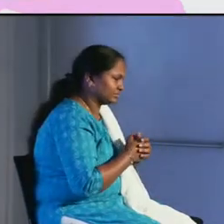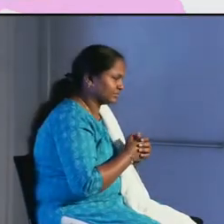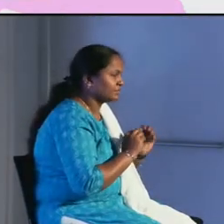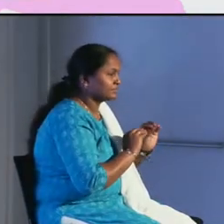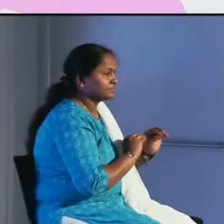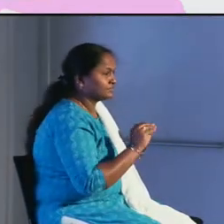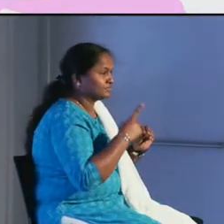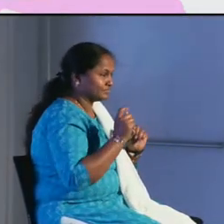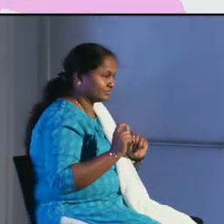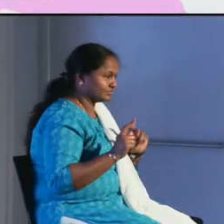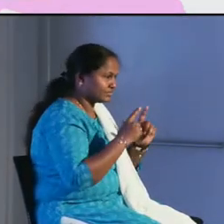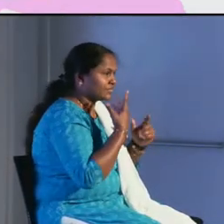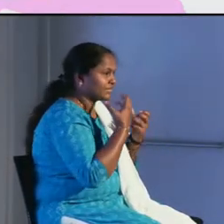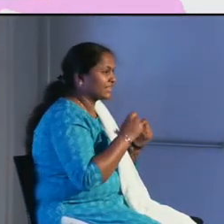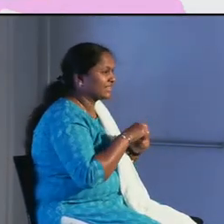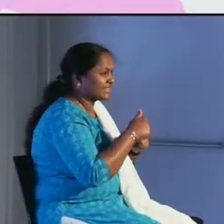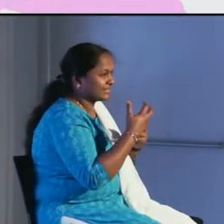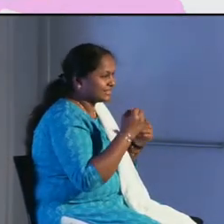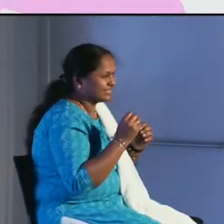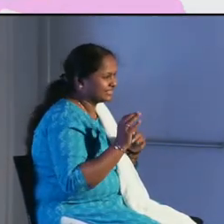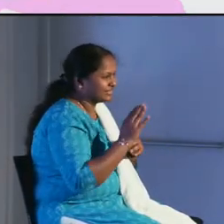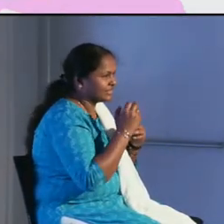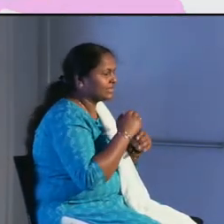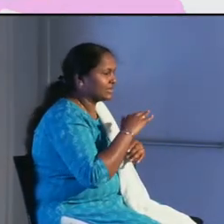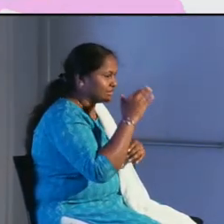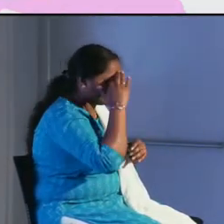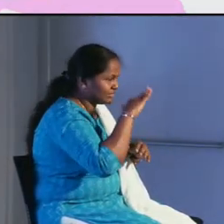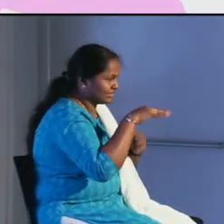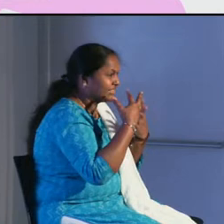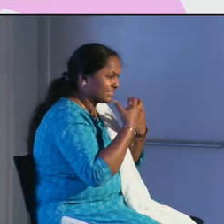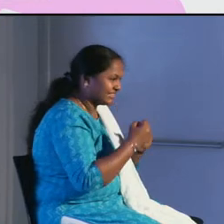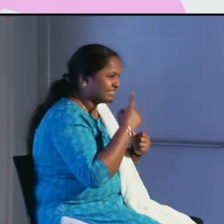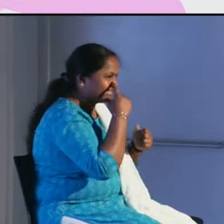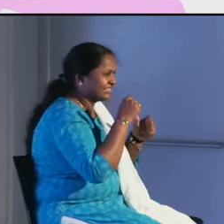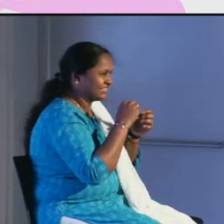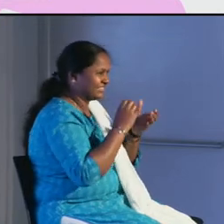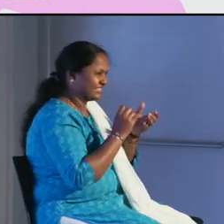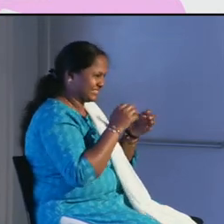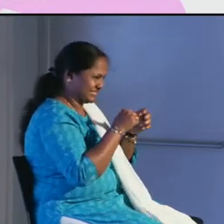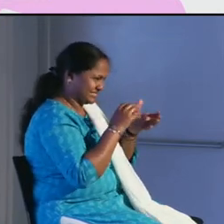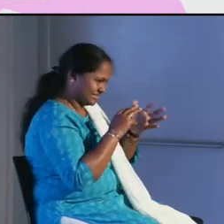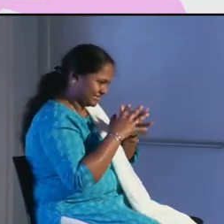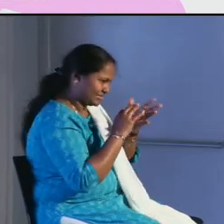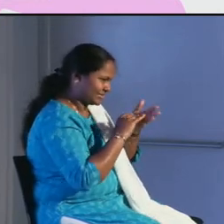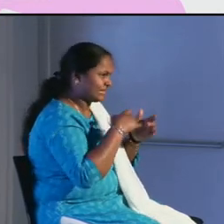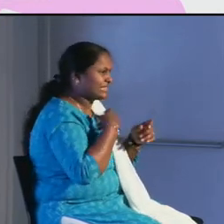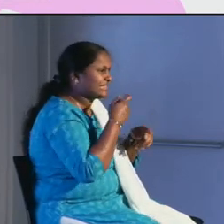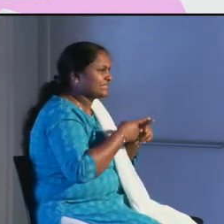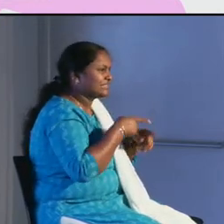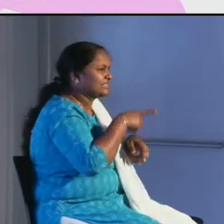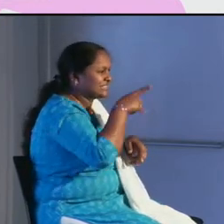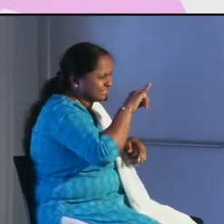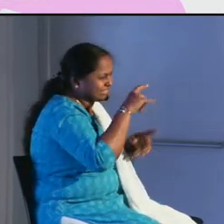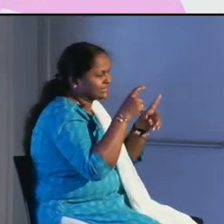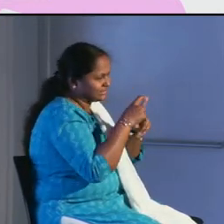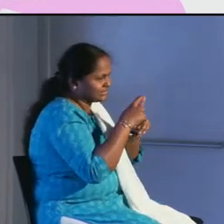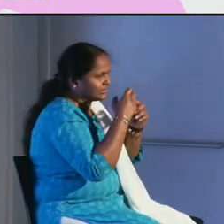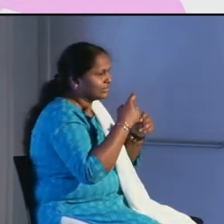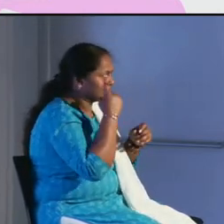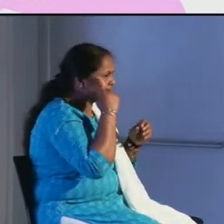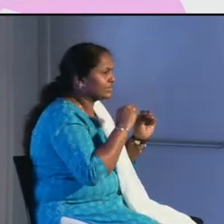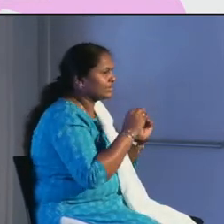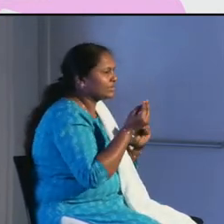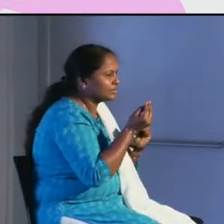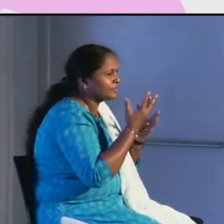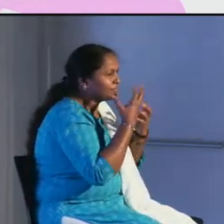slide. And the next slide again. Hello everyone, I'm Neera Shivani Desai. Let's meet on Saturday, 16 December, to a big